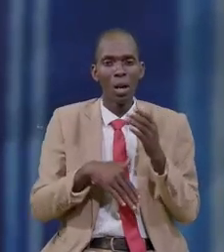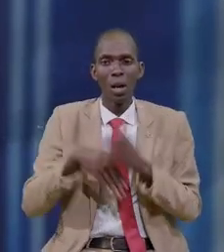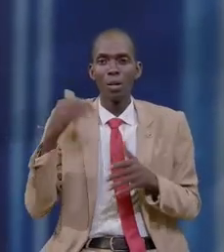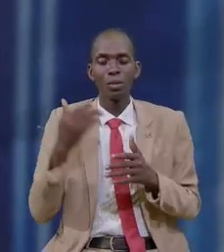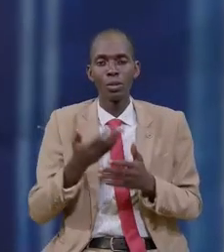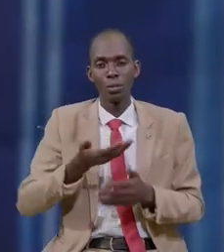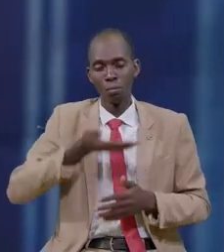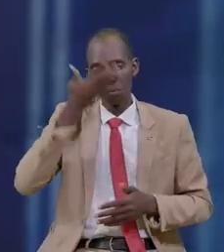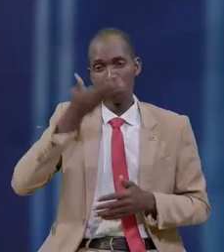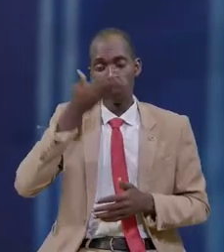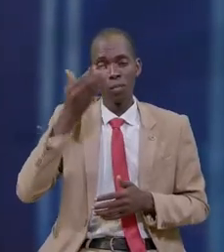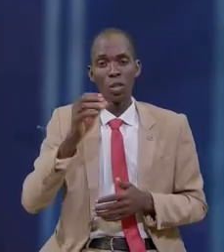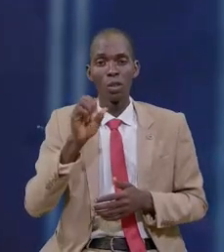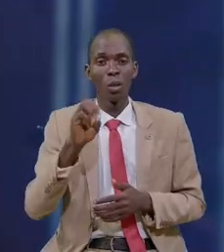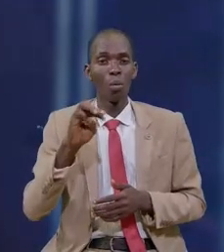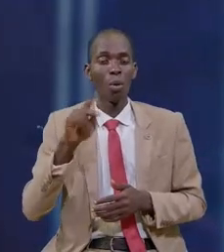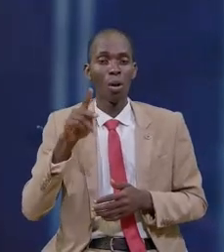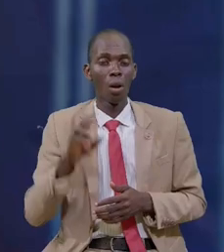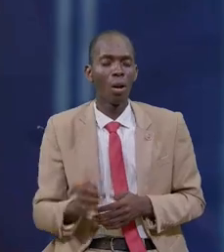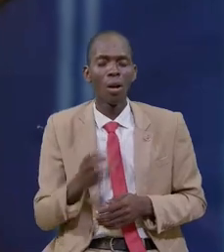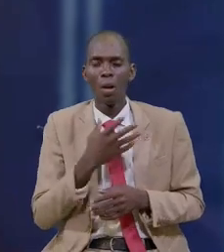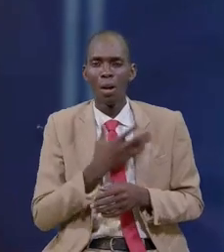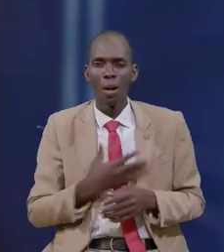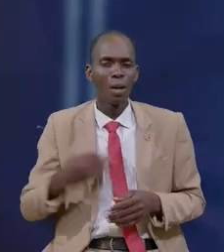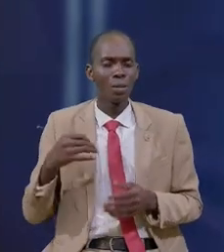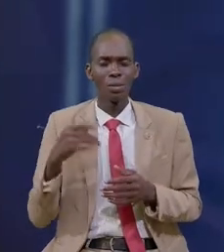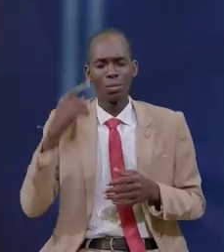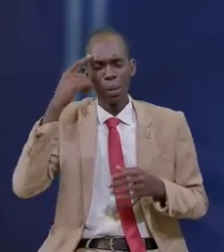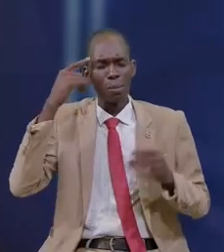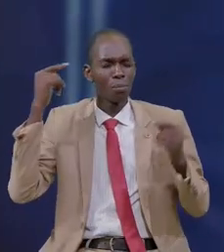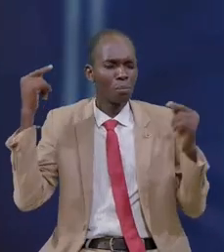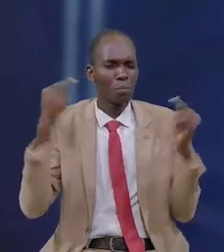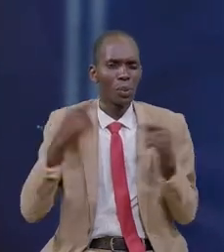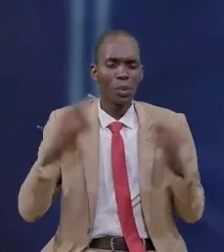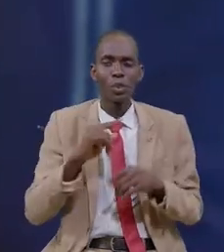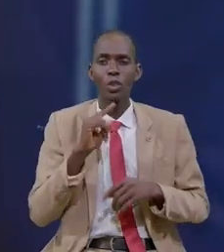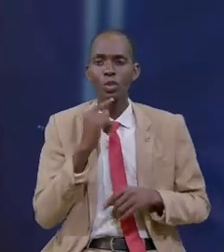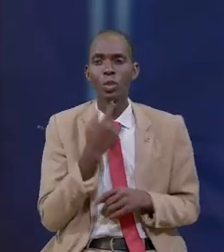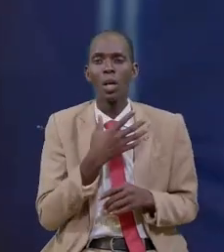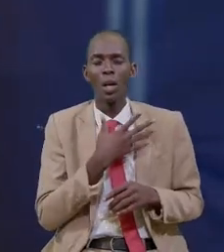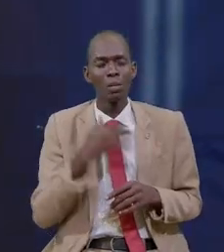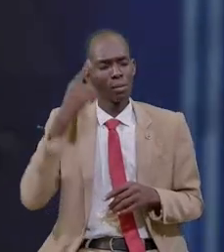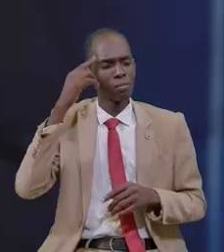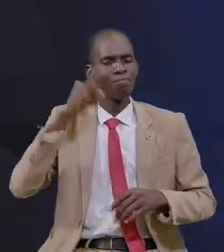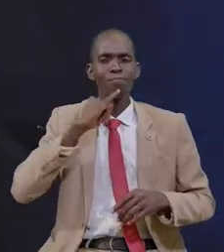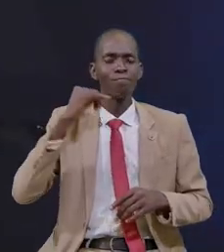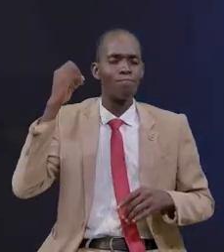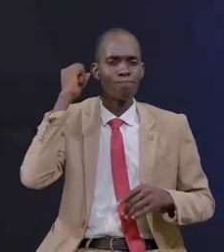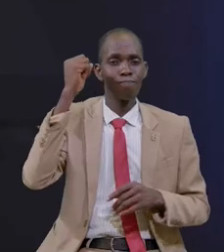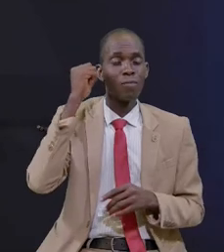Et la chose coupe par-ci par-là. On ne parle pas à ces cellules, mais